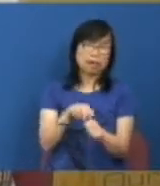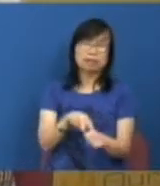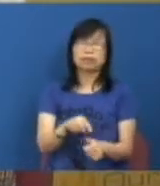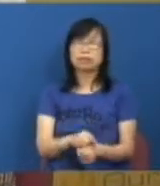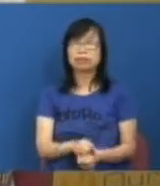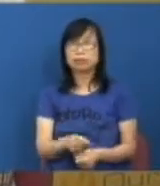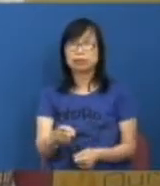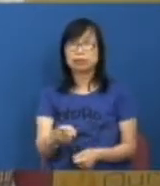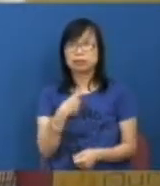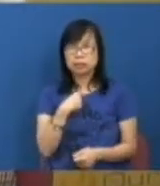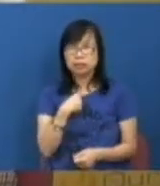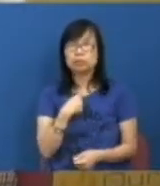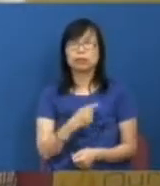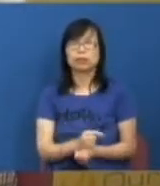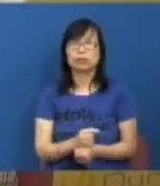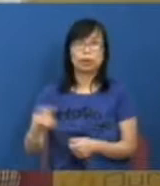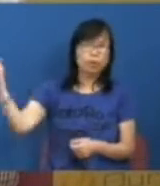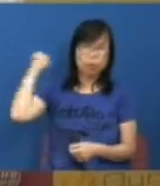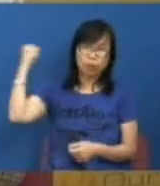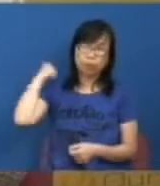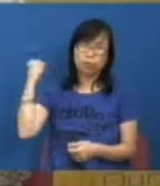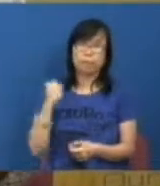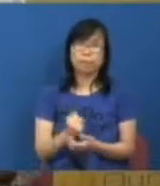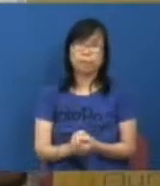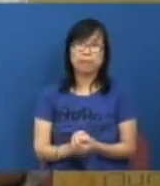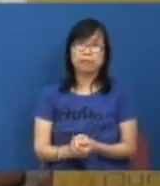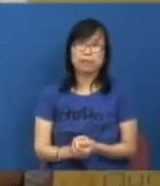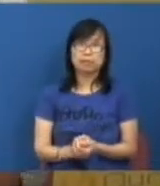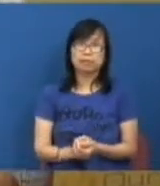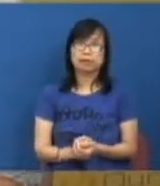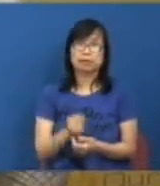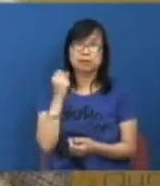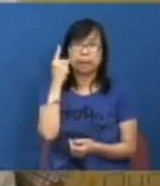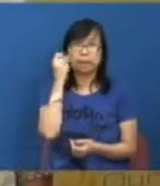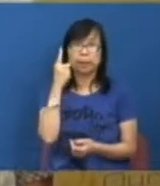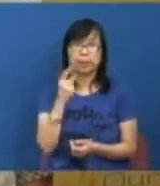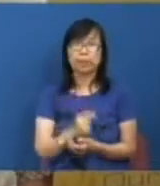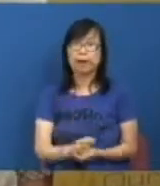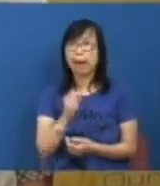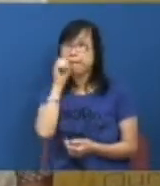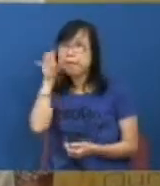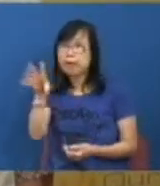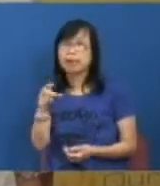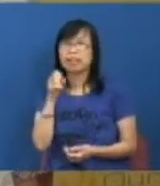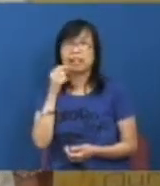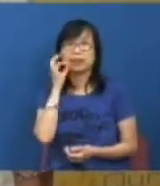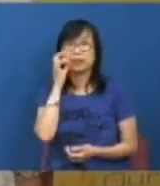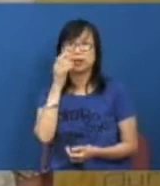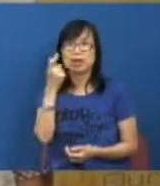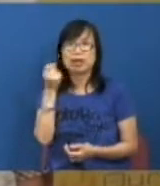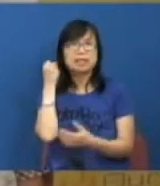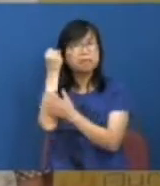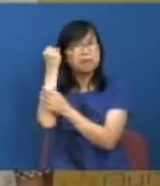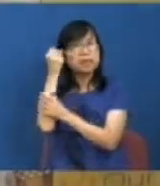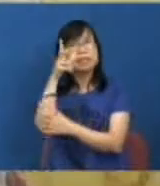目咧，都係要去即係積極同埋即係有啲破格啦嚇。咁請問啦，八十後支唔支持政府咁樣做